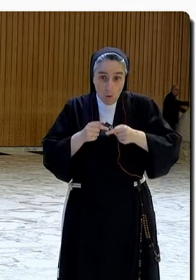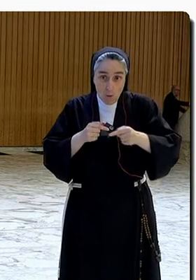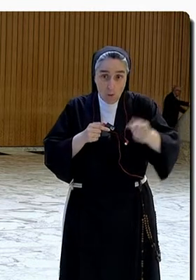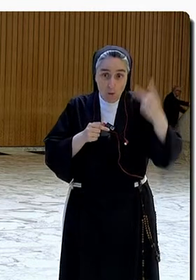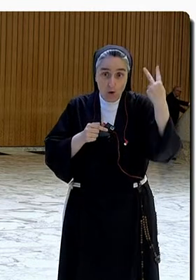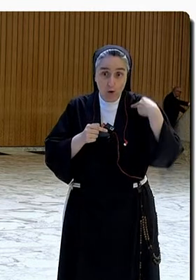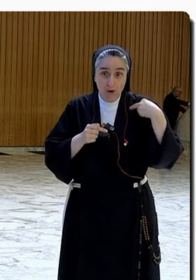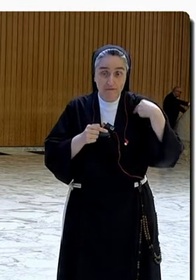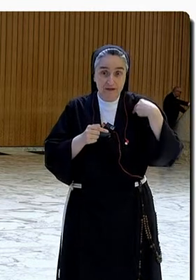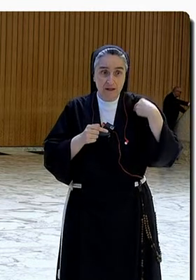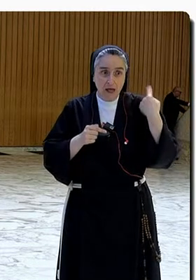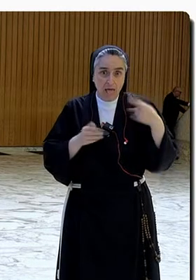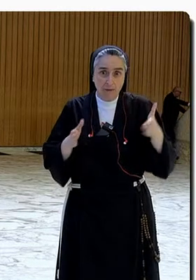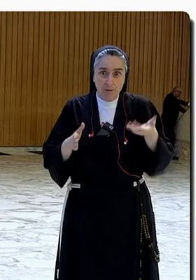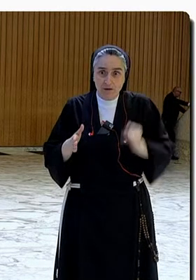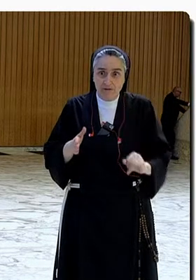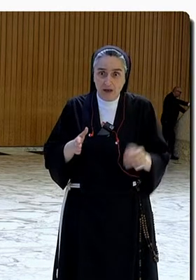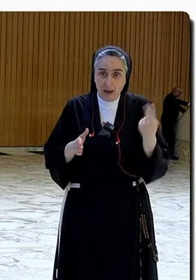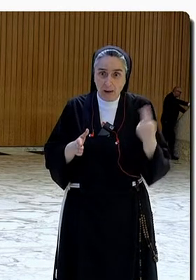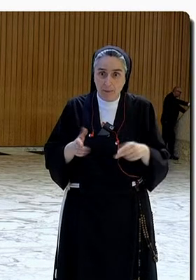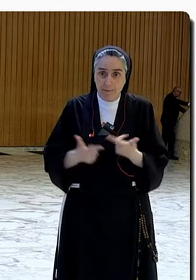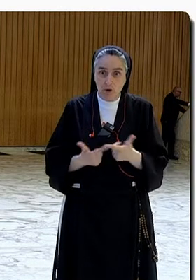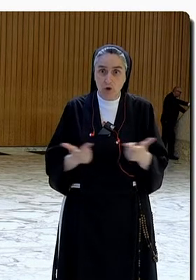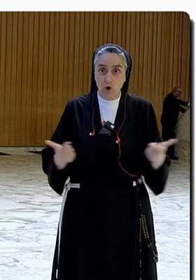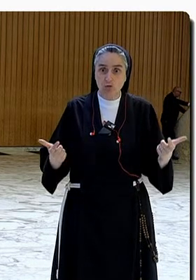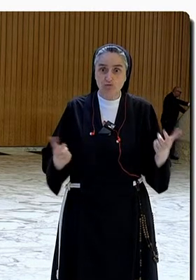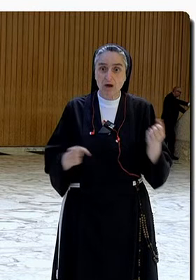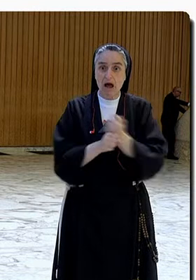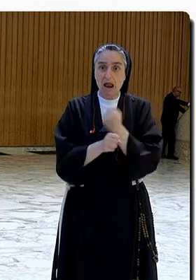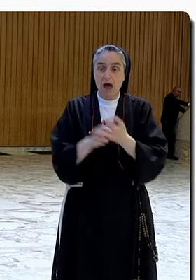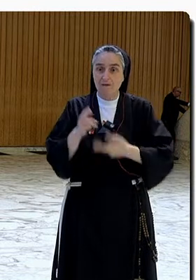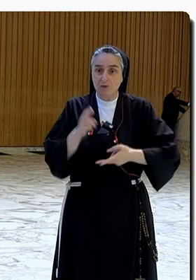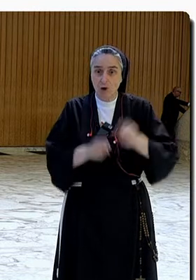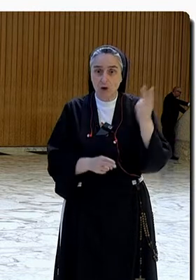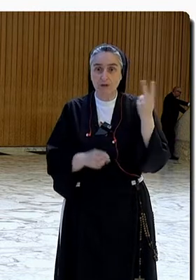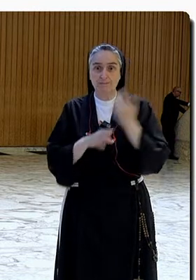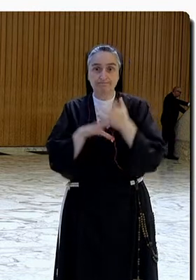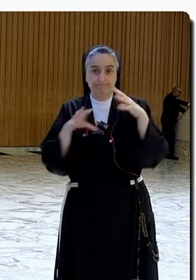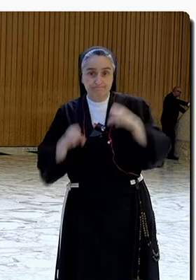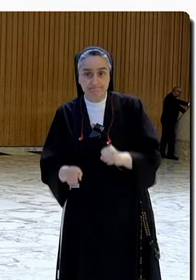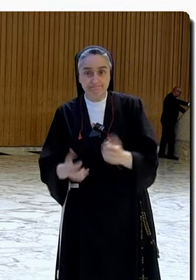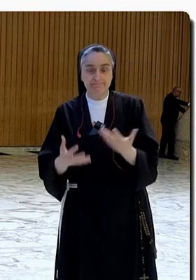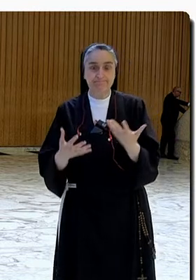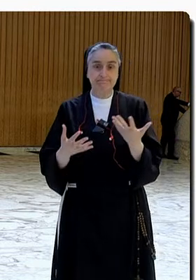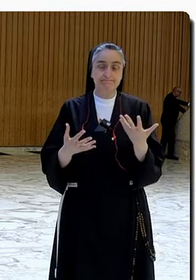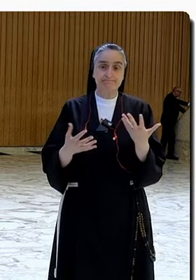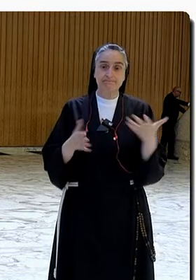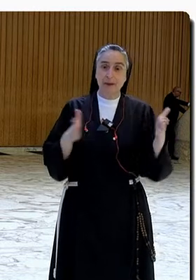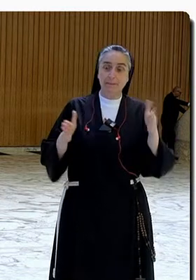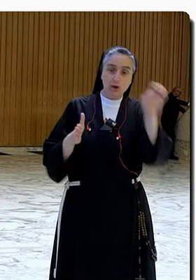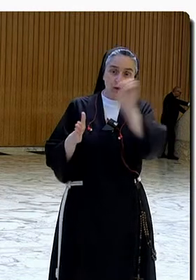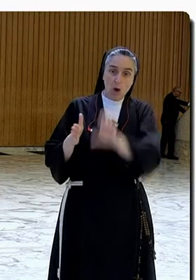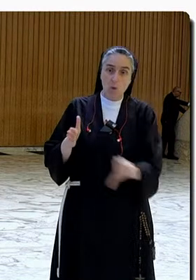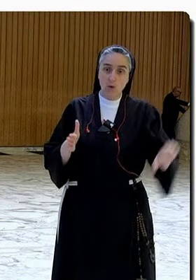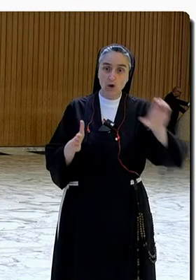non si fanno più figli, la popolazione in età lavorativa sta diminuendo e